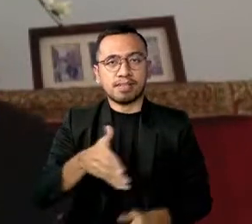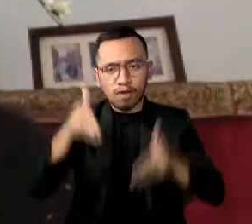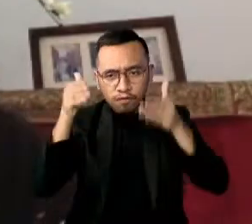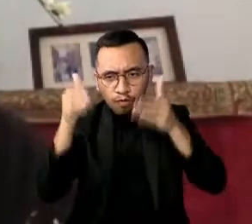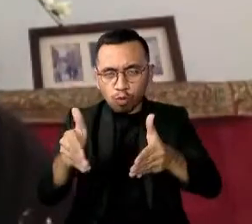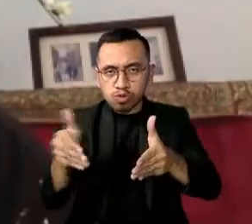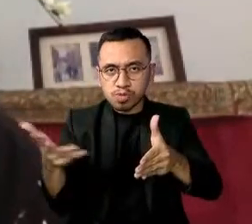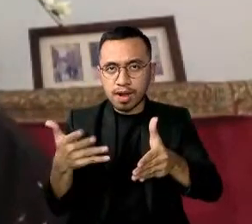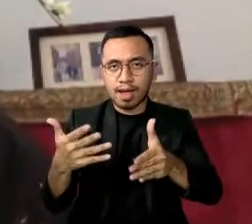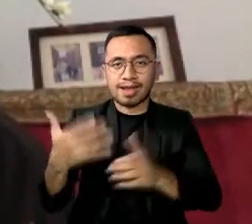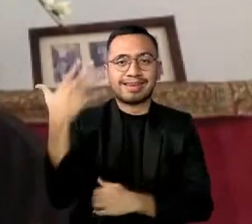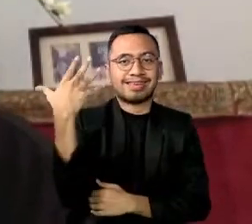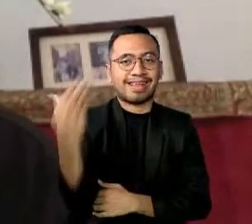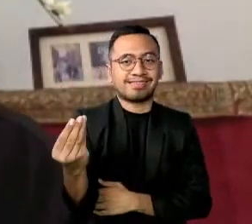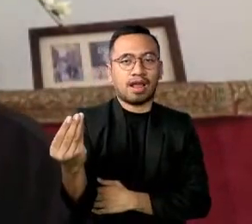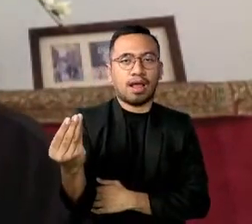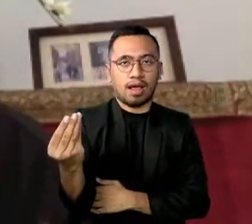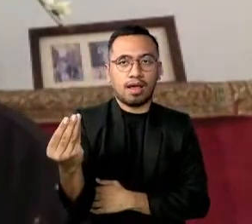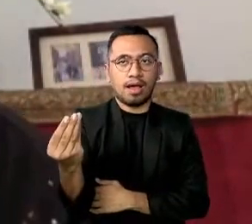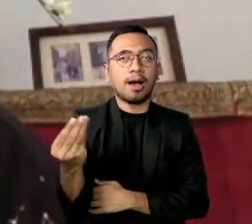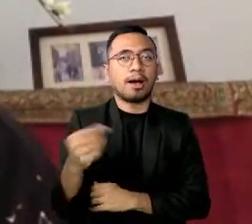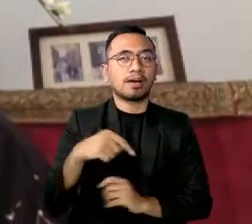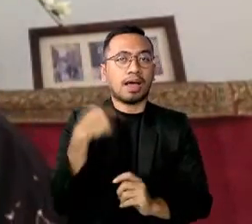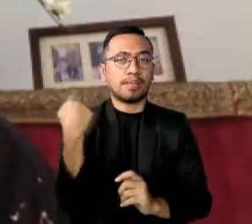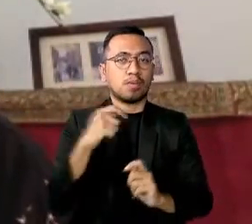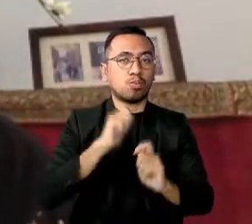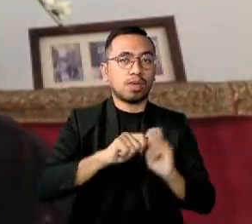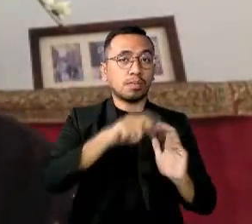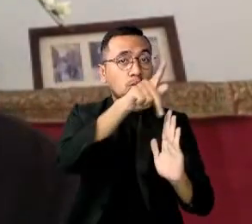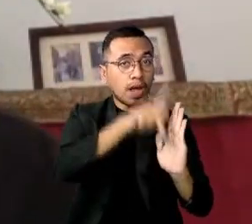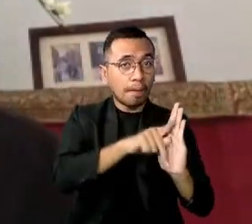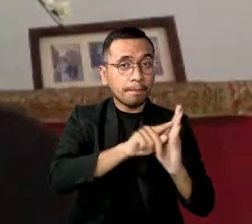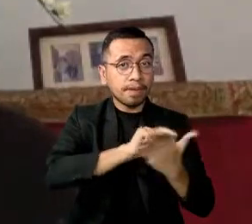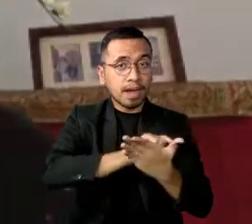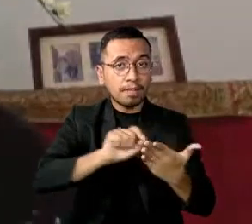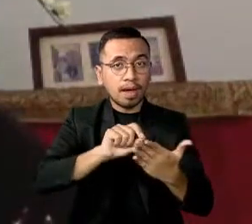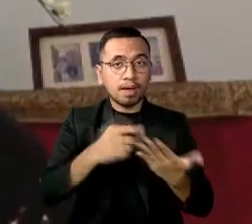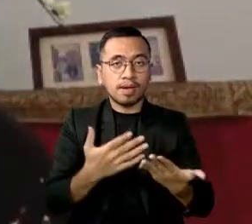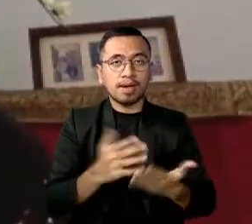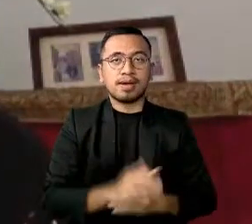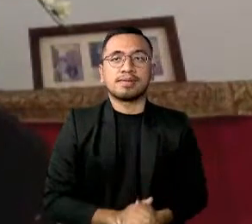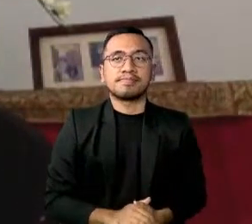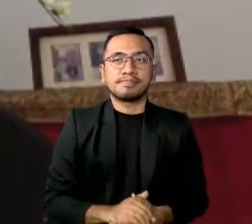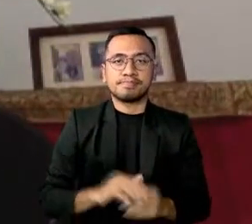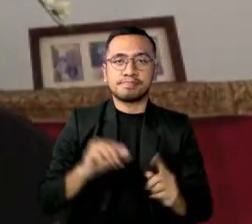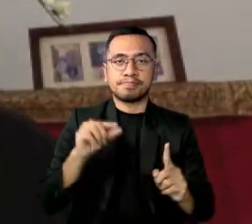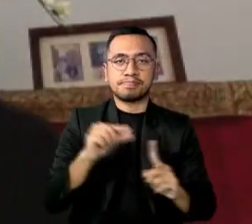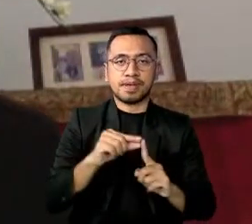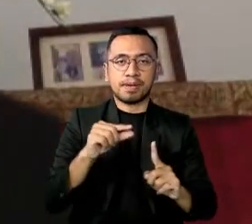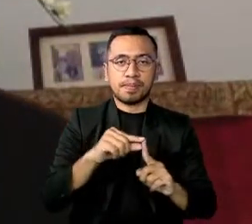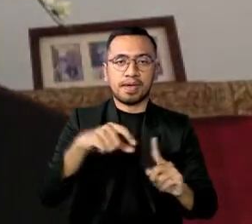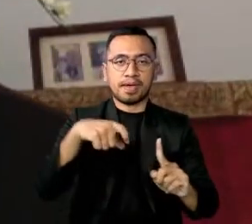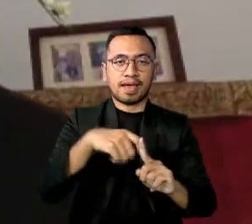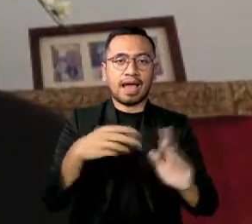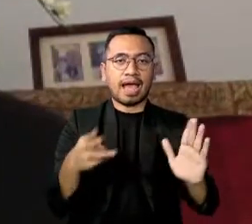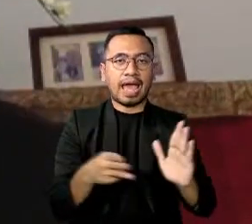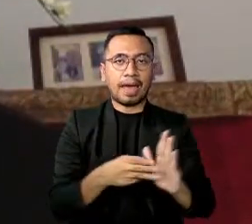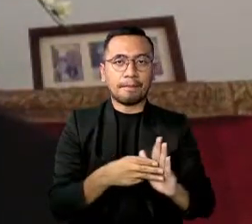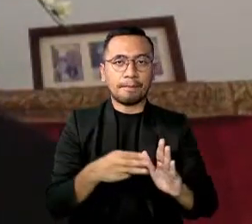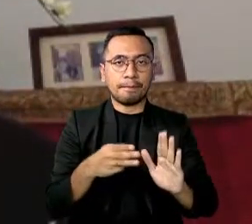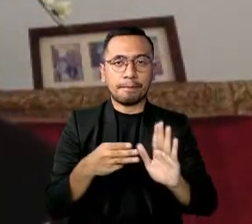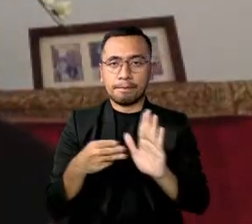Makanya dibuatlah sekarang programnya pembatasan ke pembatasan kegiatan masyarakat yang berskala